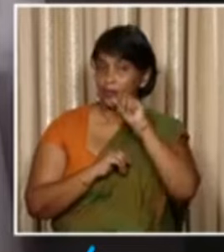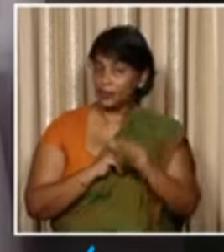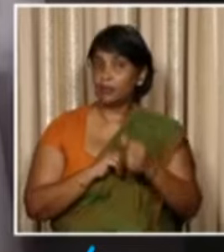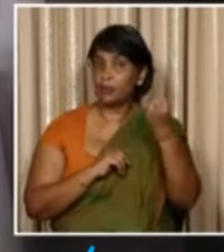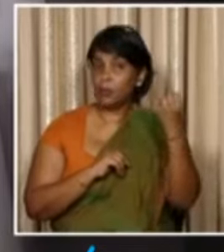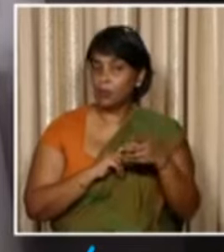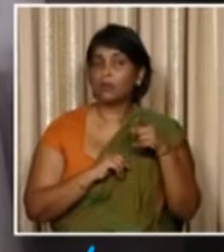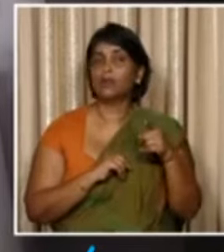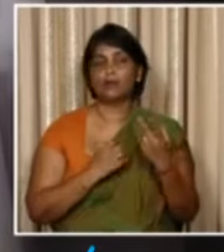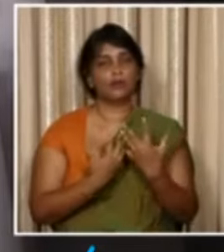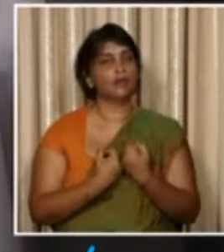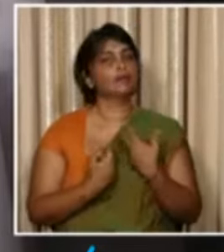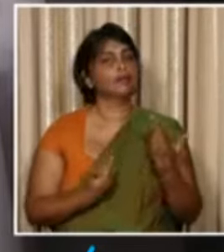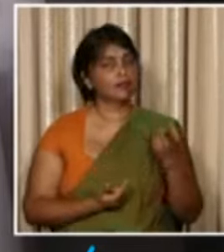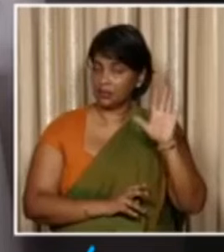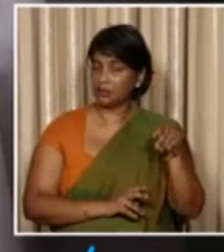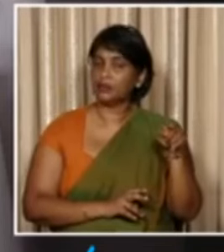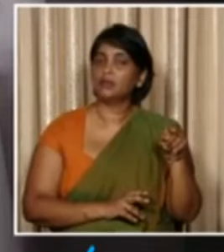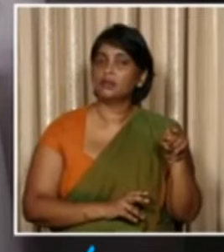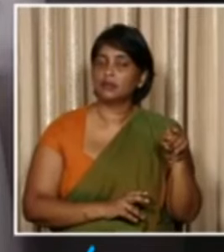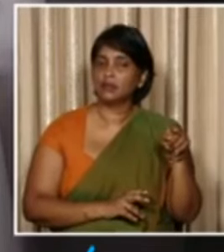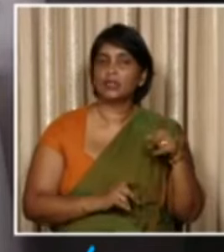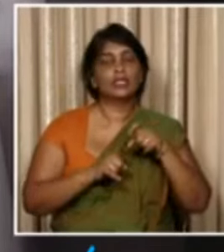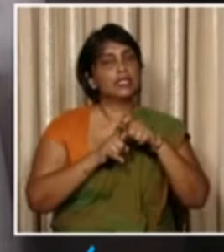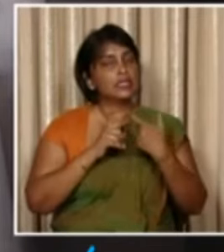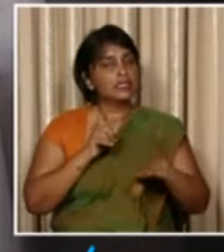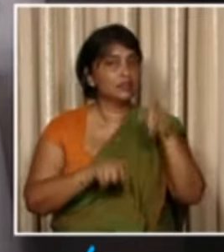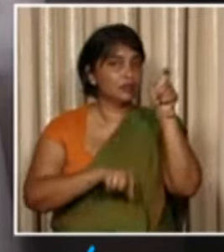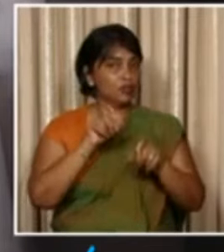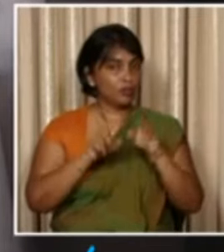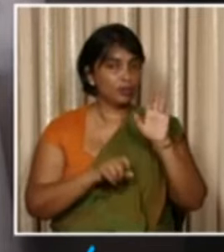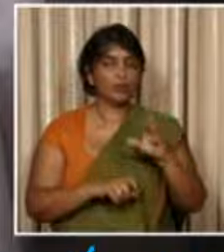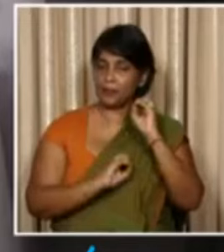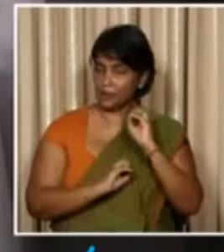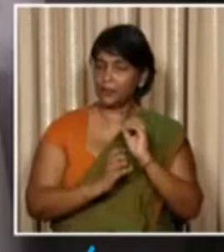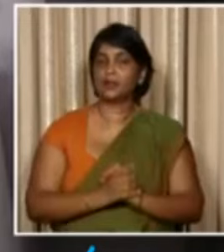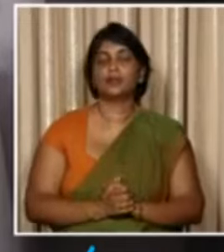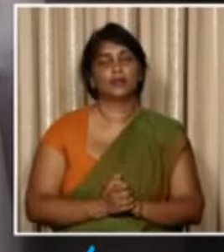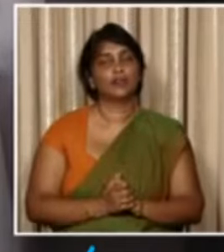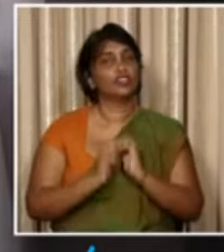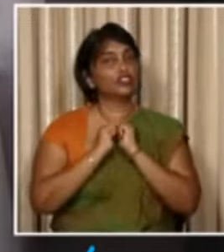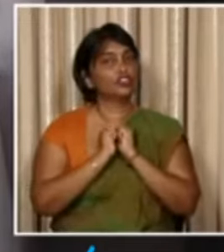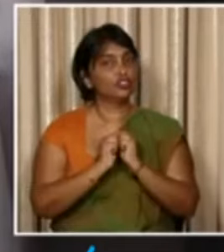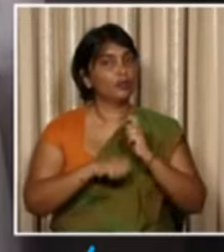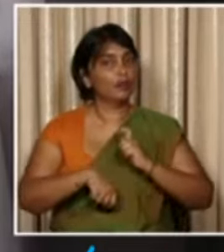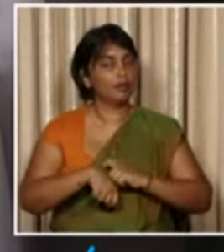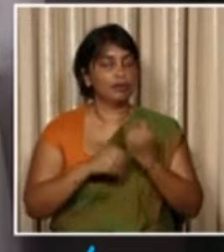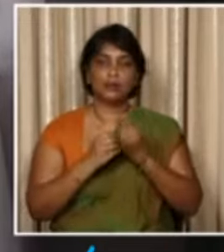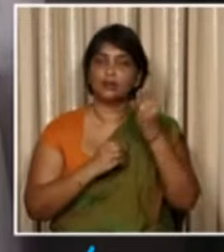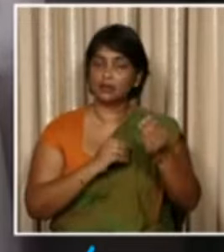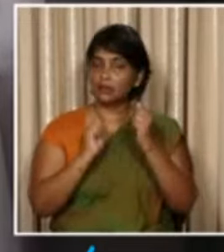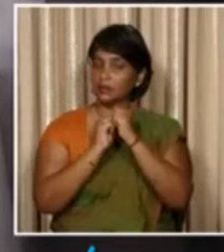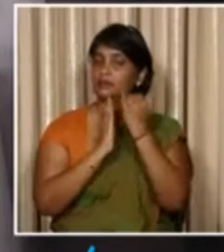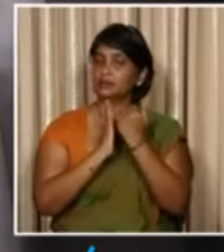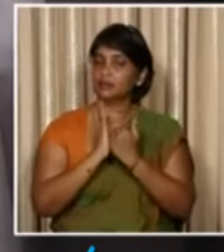දිනවලට නොලැබෙන බවට වාර්තා වෙනවා. ආබාධිත ප්‍රජාවකින් 3%කට රැකී අවස්ථා ලබා දීමේ